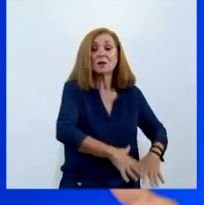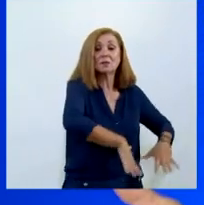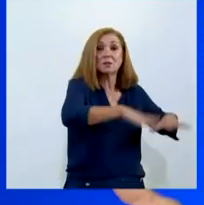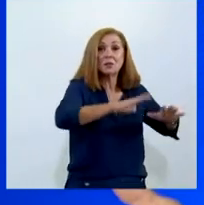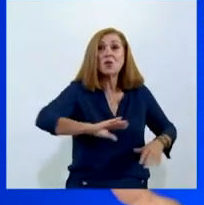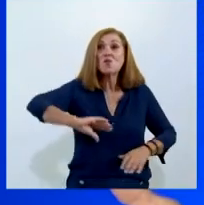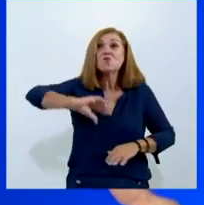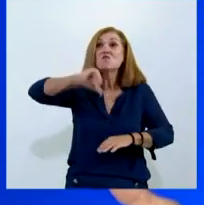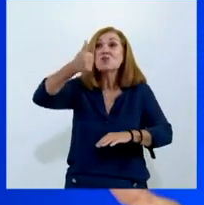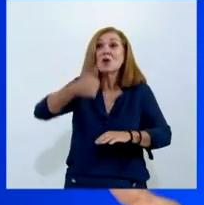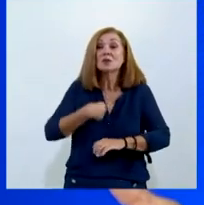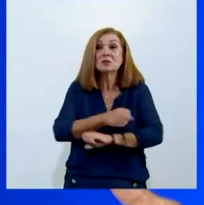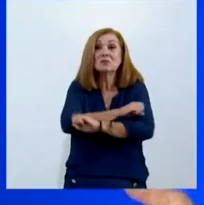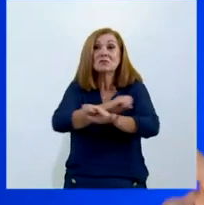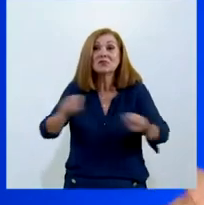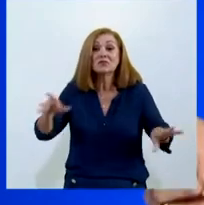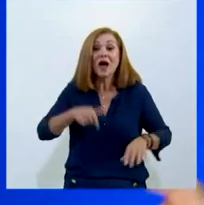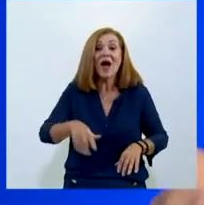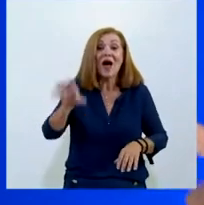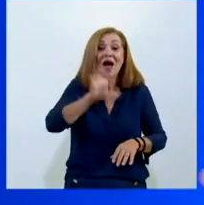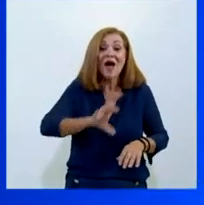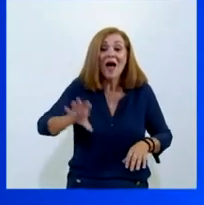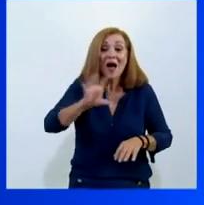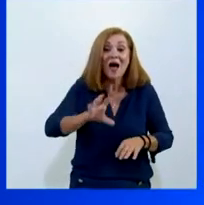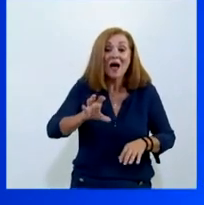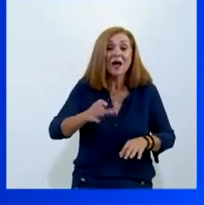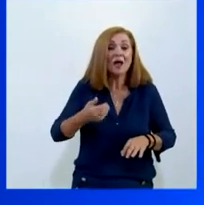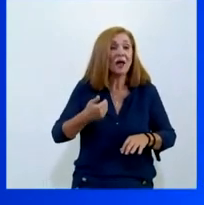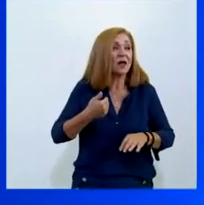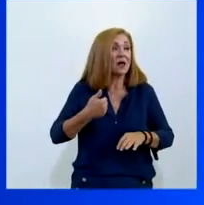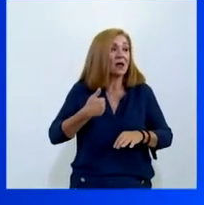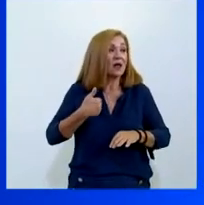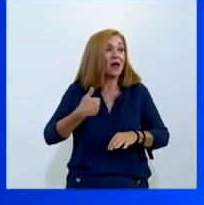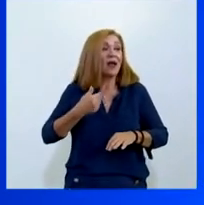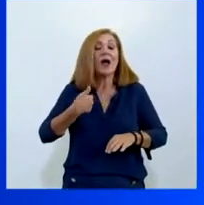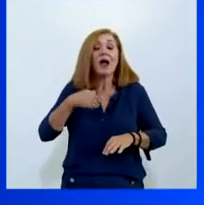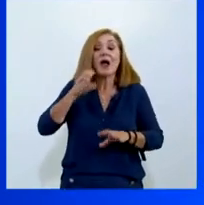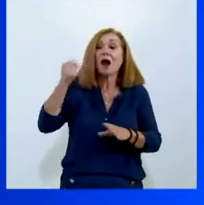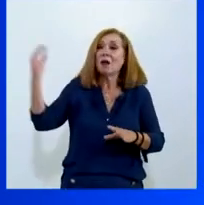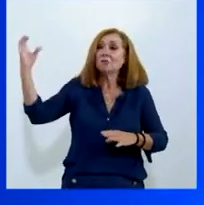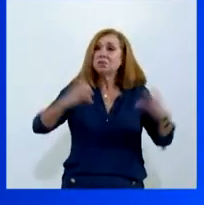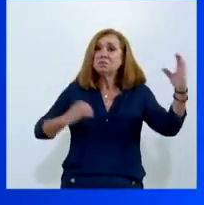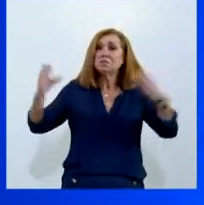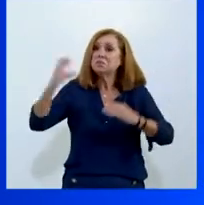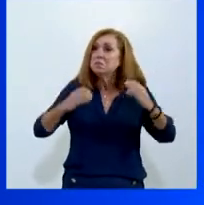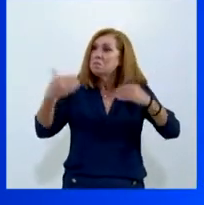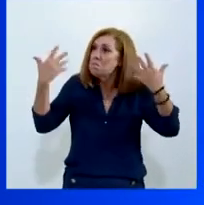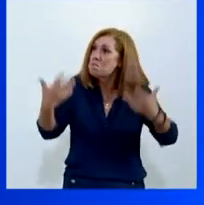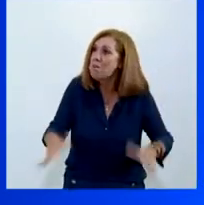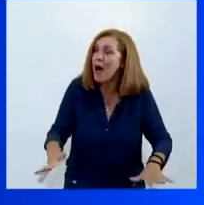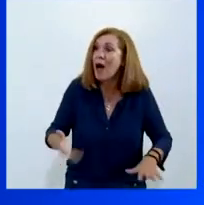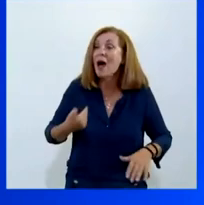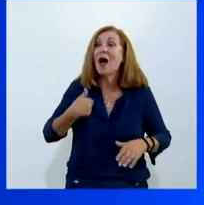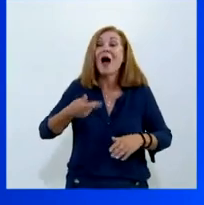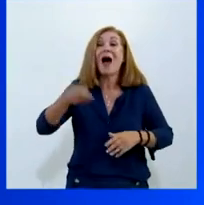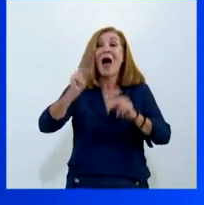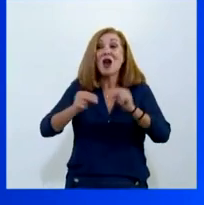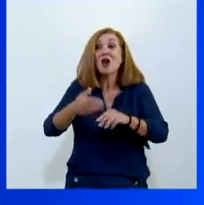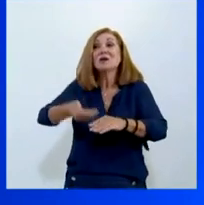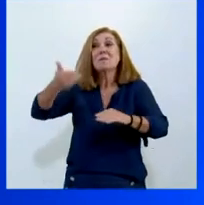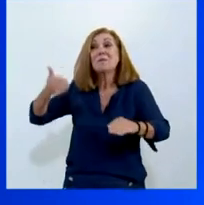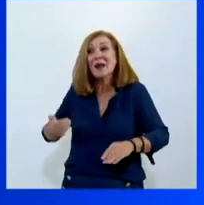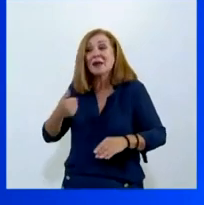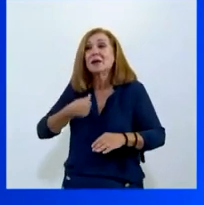πρώτη είδηση της ΔΕΘ. Πήραμε επενδυτική βαθμίδα. Είχα έρθει και είχα δεσμευθεί προεκλογικά ότι θα πάρουμε την επενδυτική